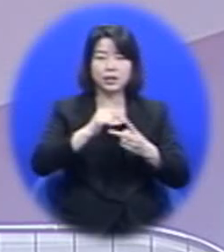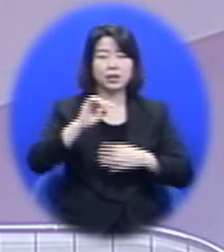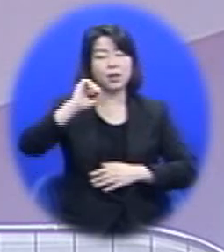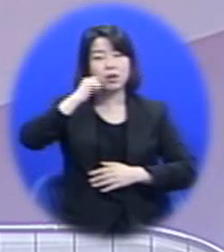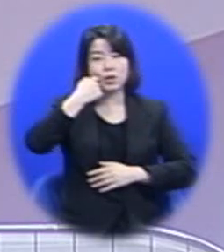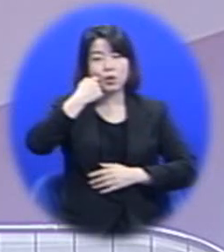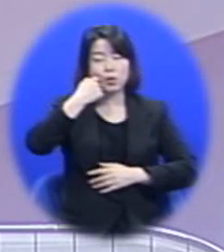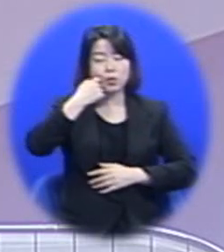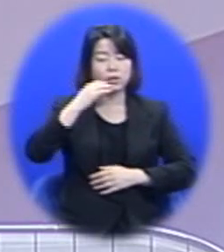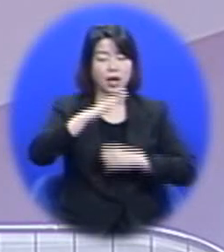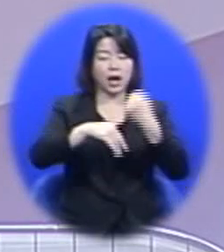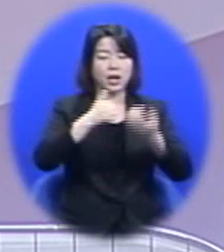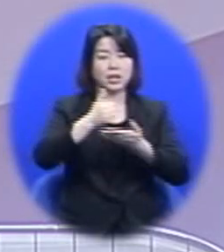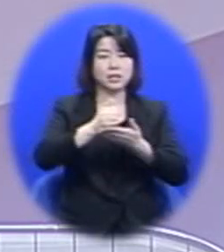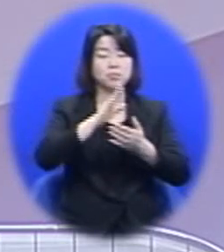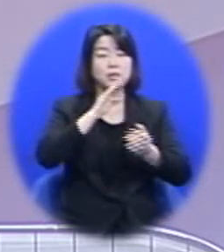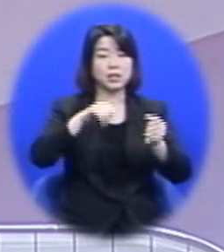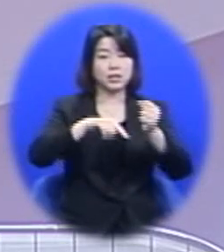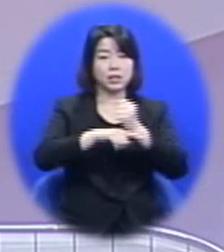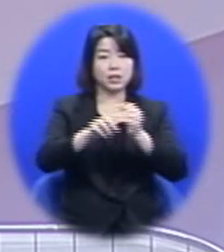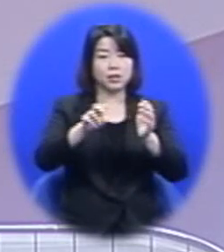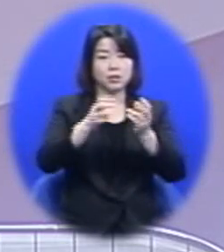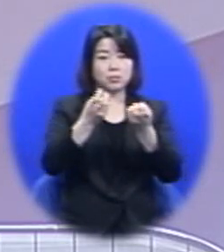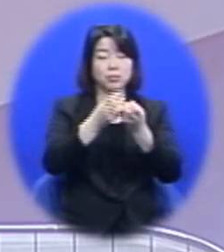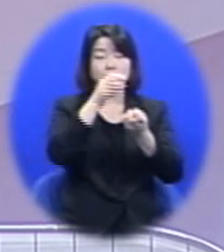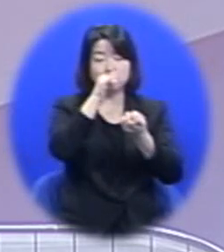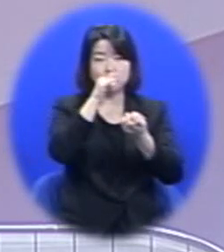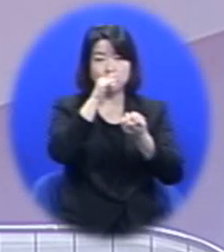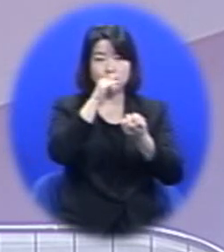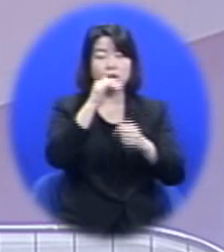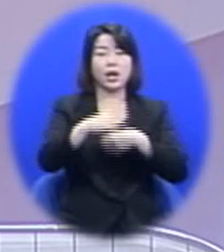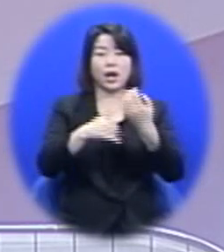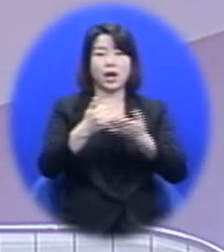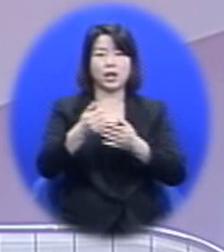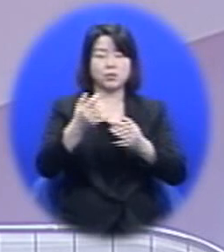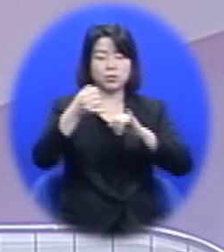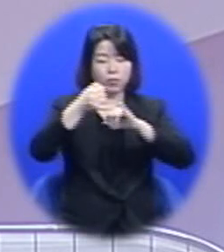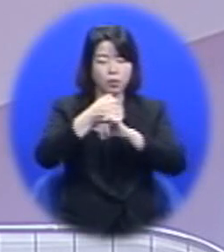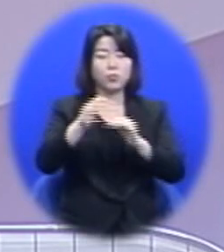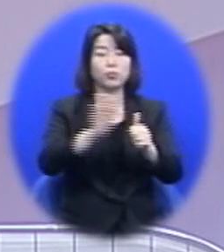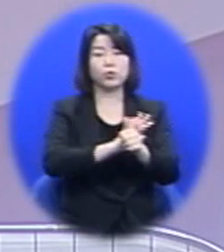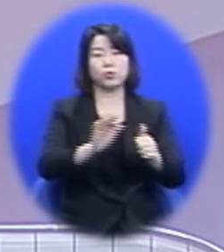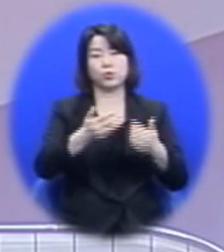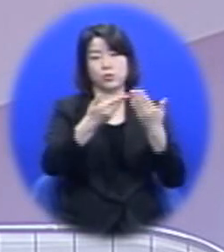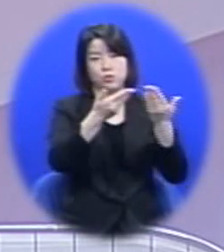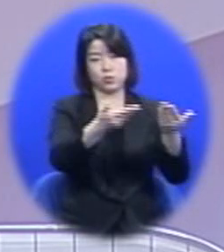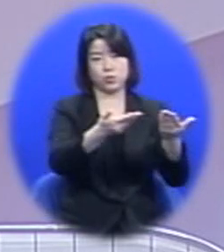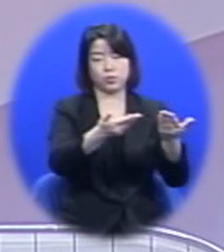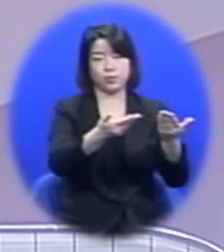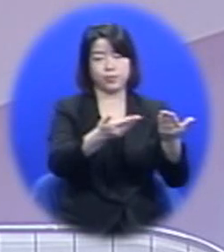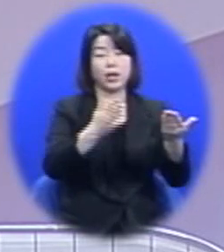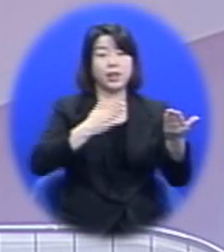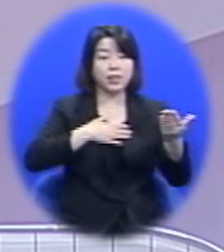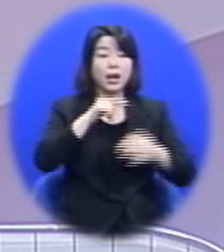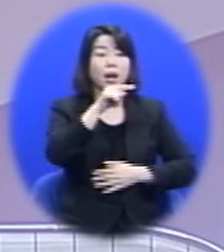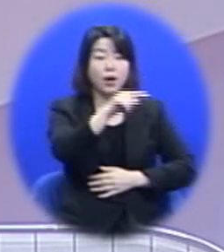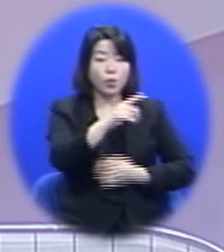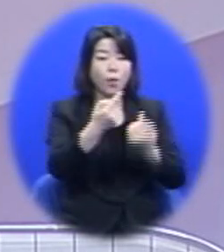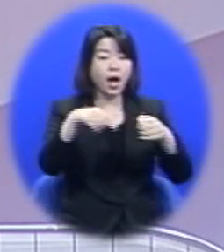있습니다. 그러나 하나님은 위로는 반드시 주십니다. 내가 너와 함께